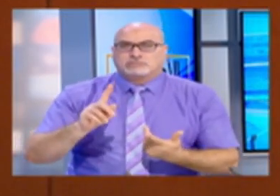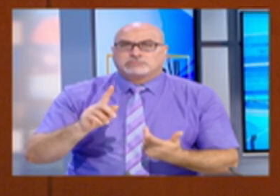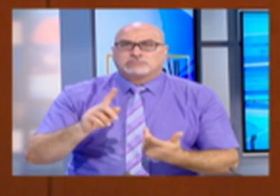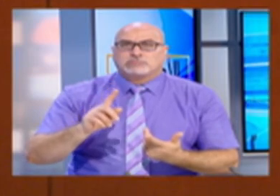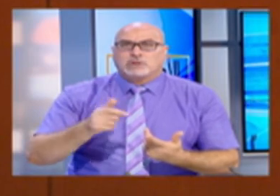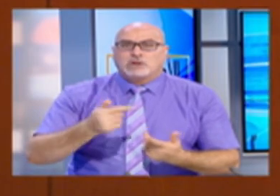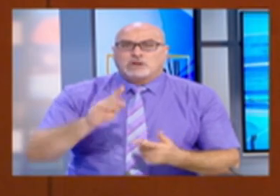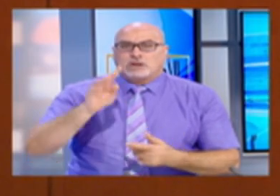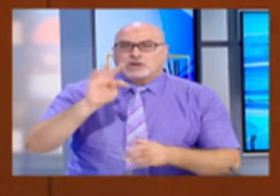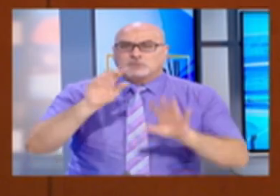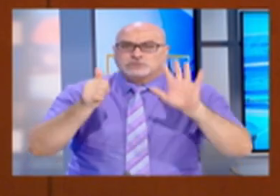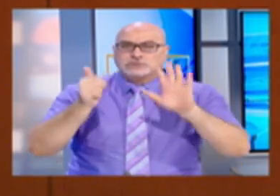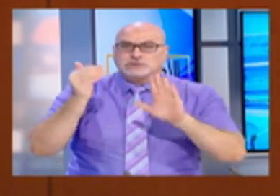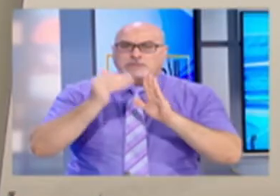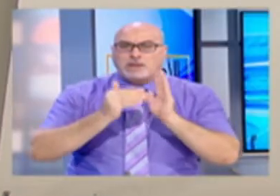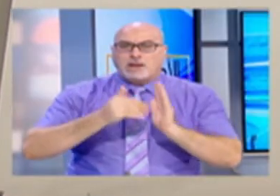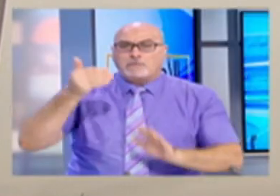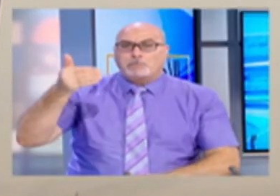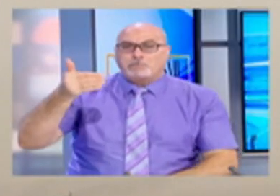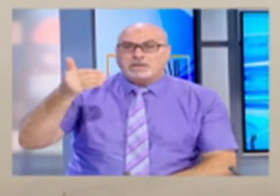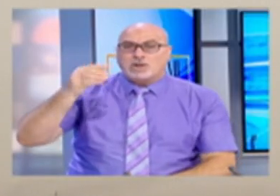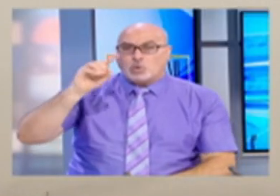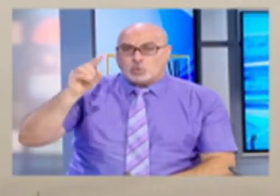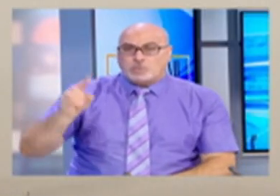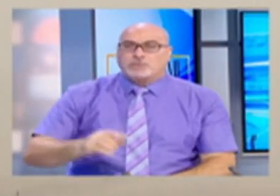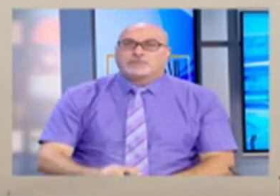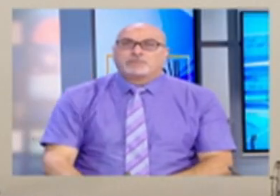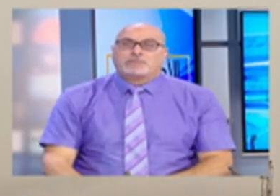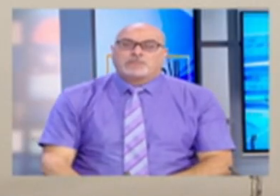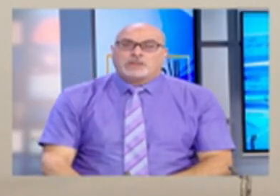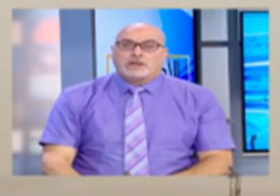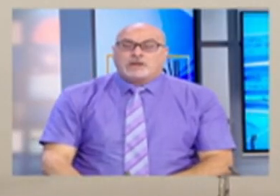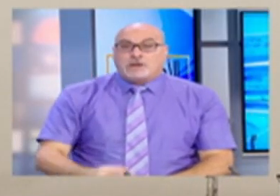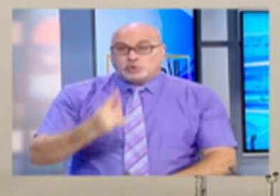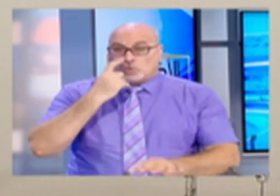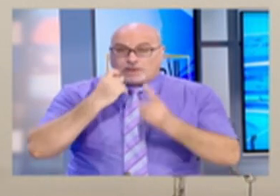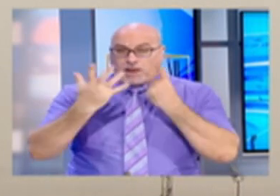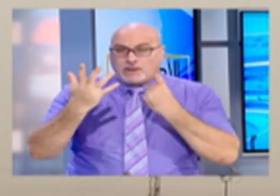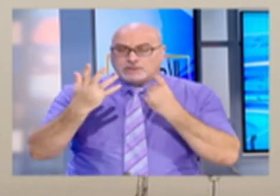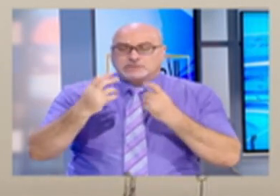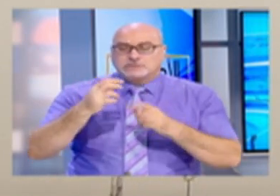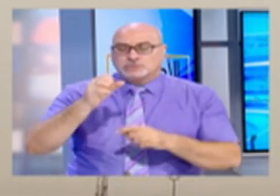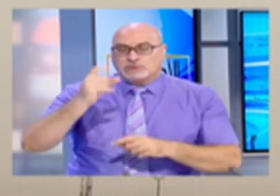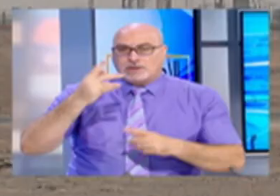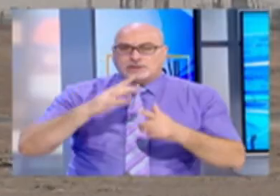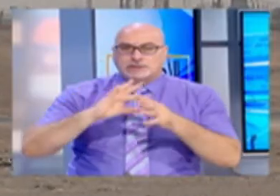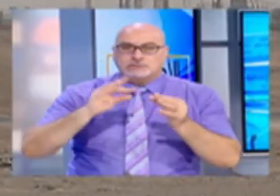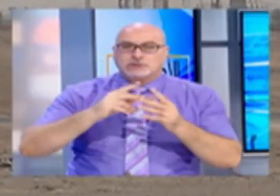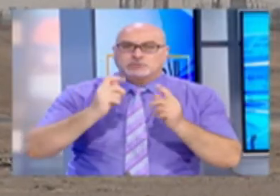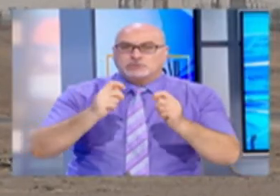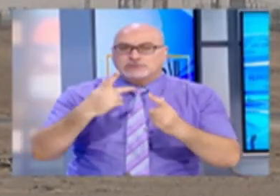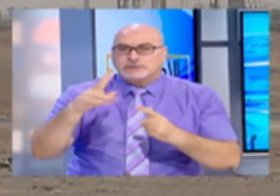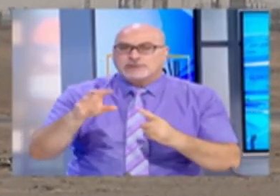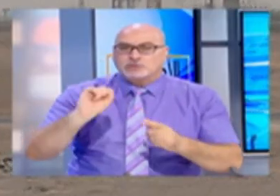أكثر من 40 مليار متر مكعب سنويا. كما سمحت الاستراتيجية التي اعتمدتها سوناطراك بتخفيض التكاليف والأعباء